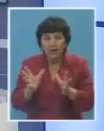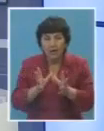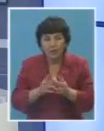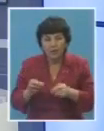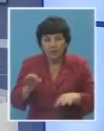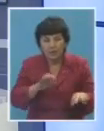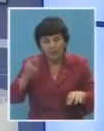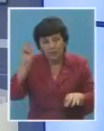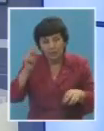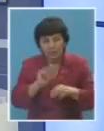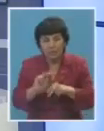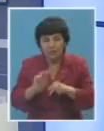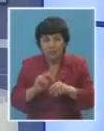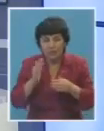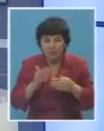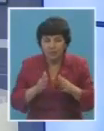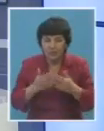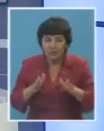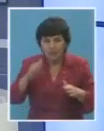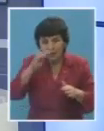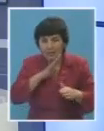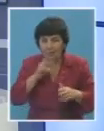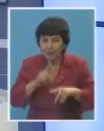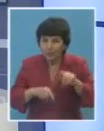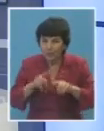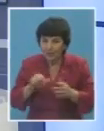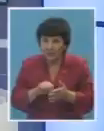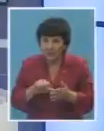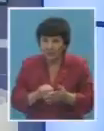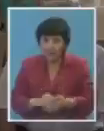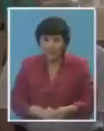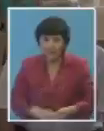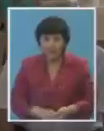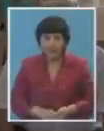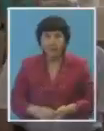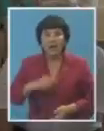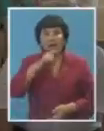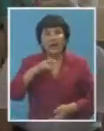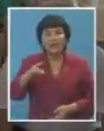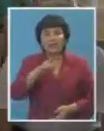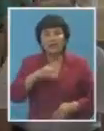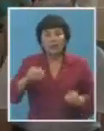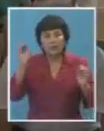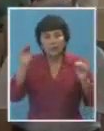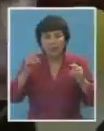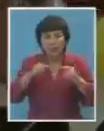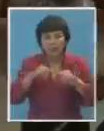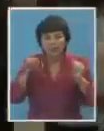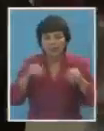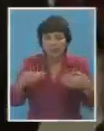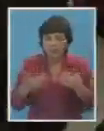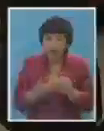білім ордасының оқытушылары мен бітіруші түлектердің ата-аналары, туыстары қатысты. Республикалық жоғары техникалық колледж